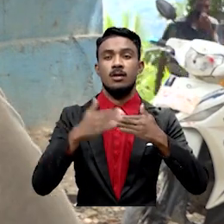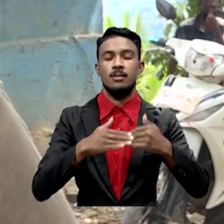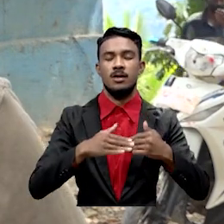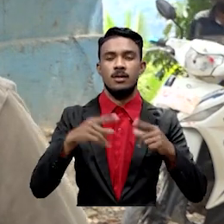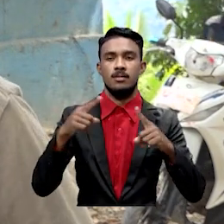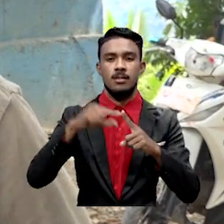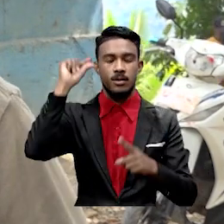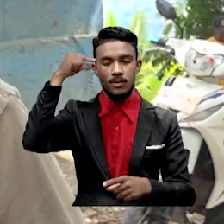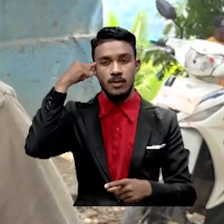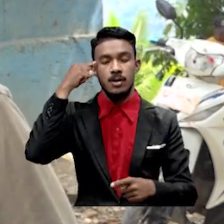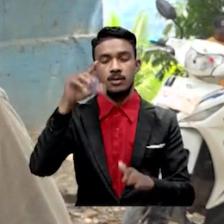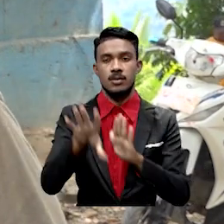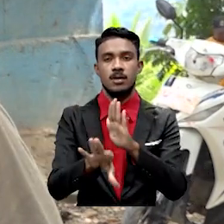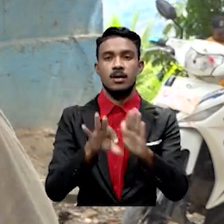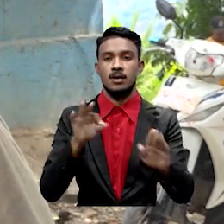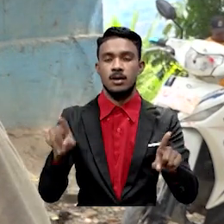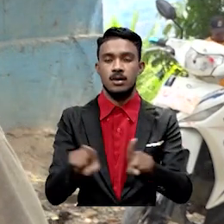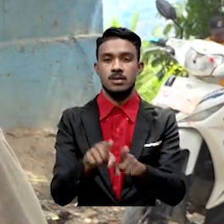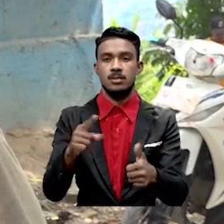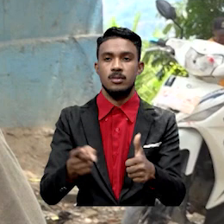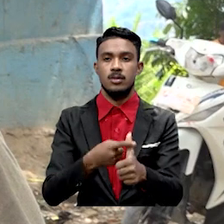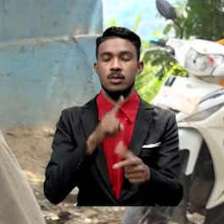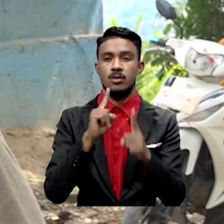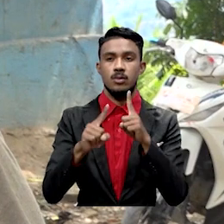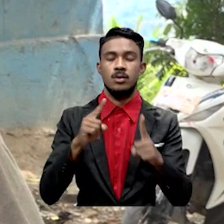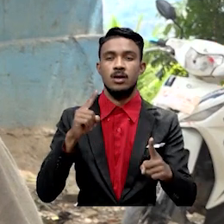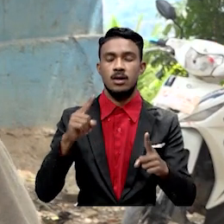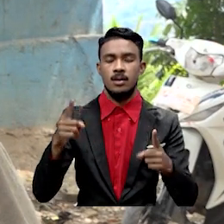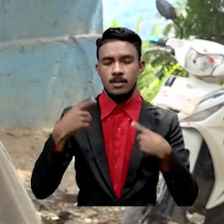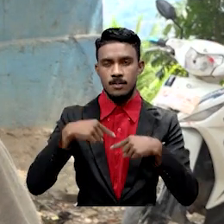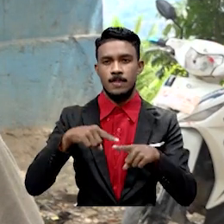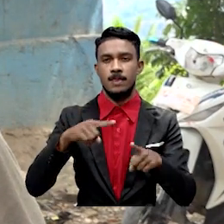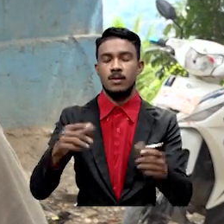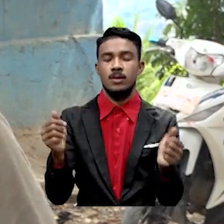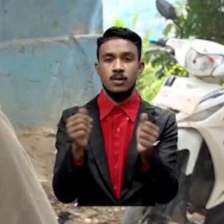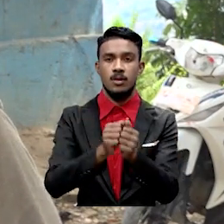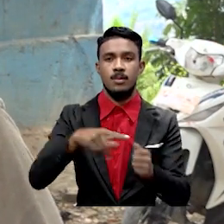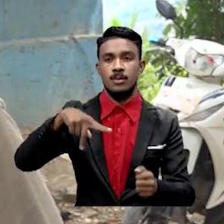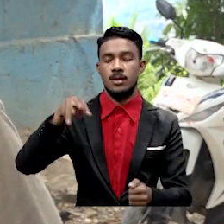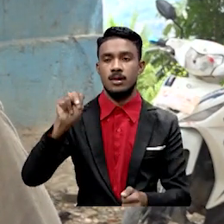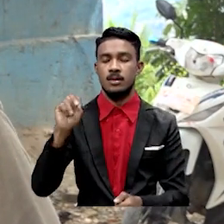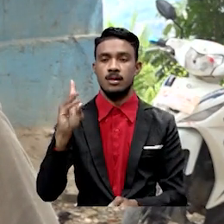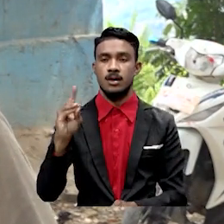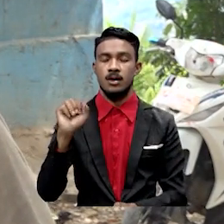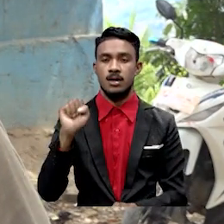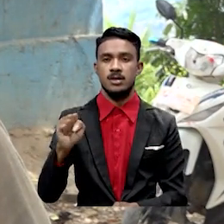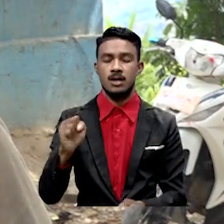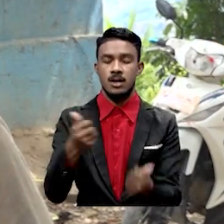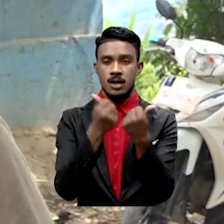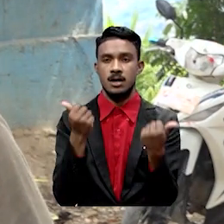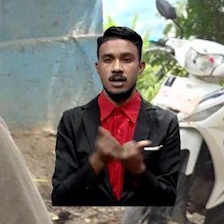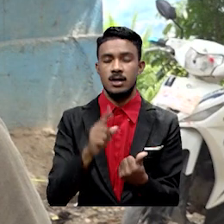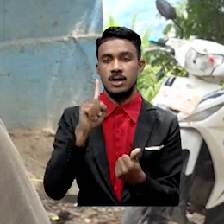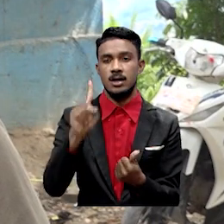governo to heta nene pero darle lu di kuliah halai ba pendes ngalai se pendes kada alrai ida hetong uma ida problema ina